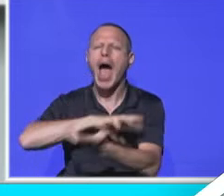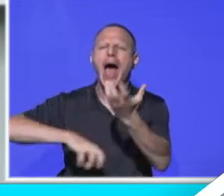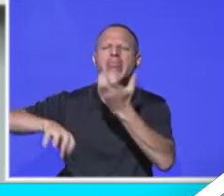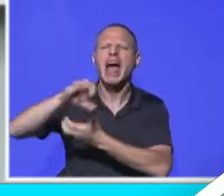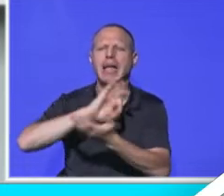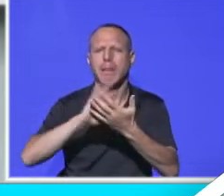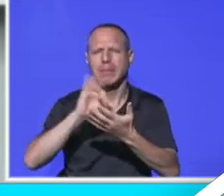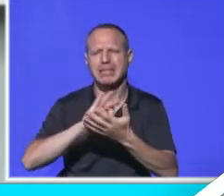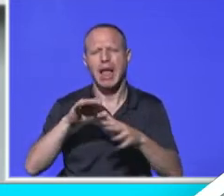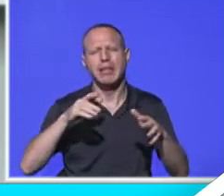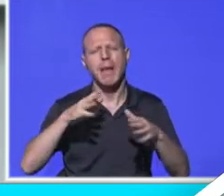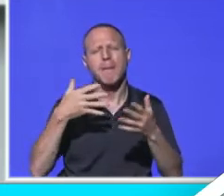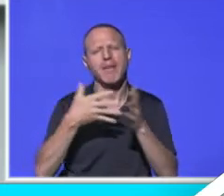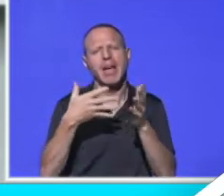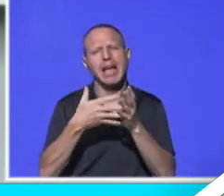המדינה חיסל אותו.